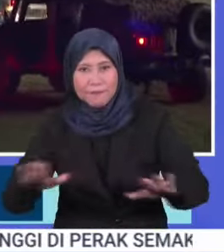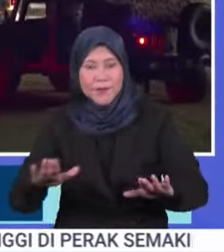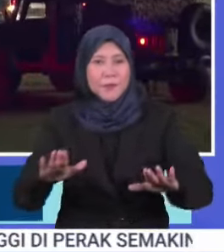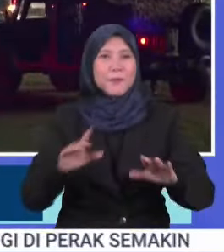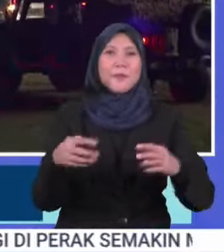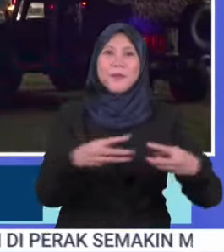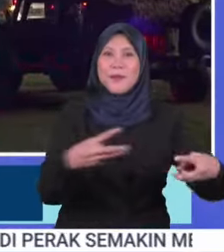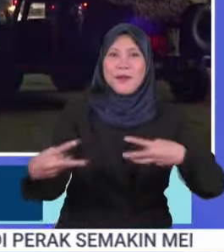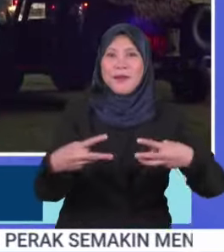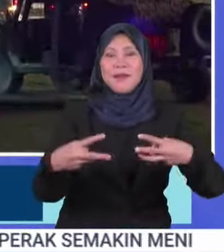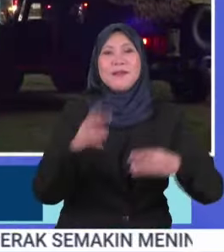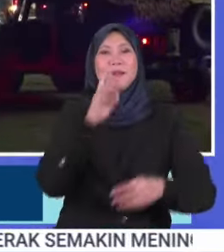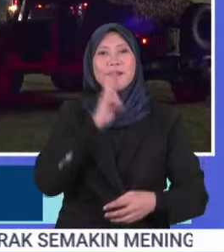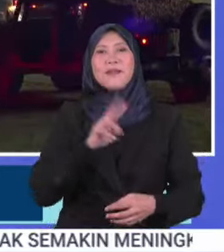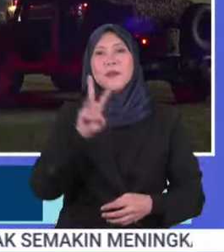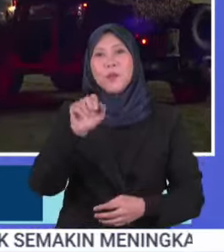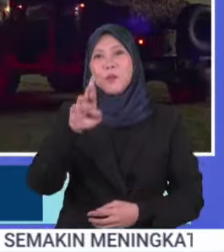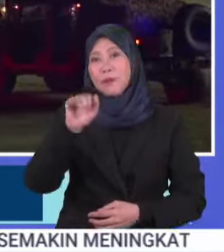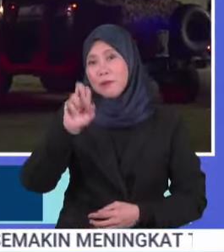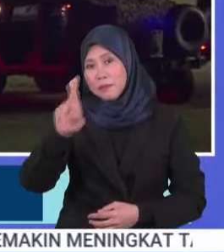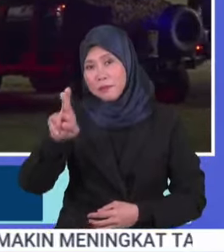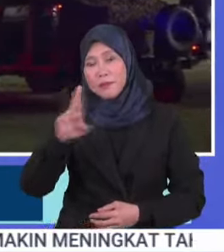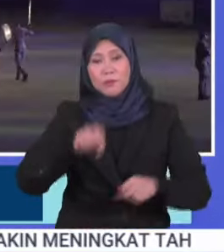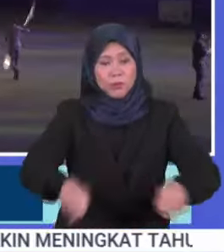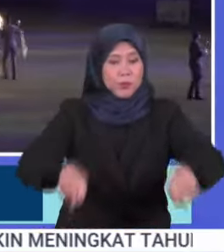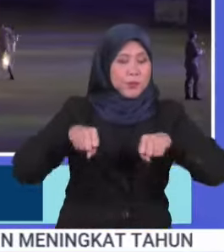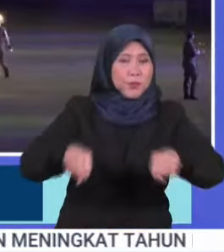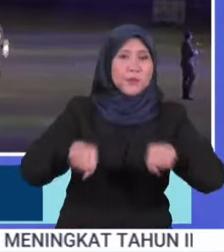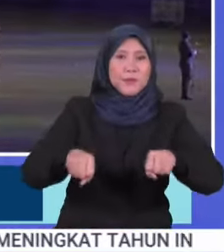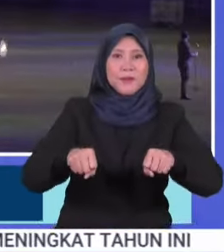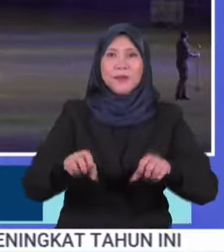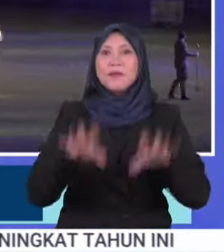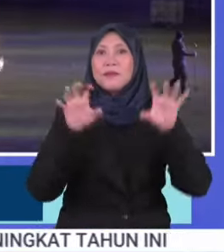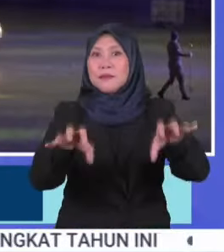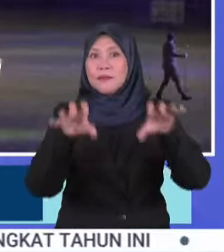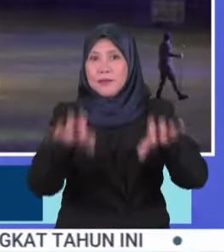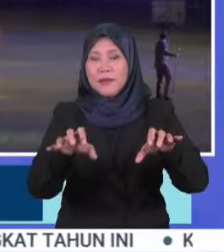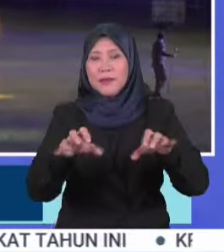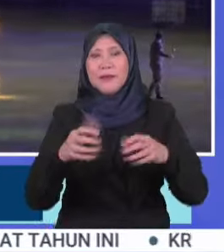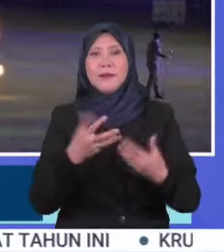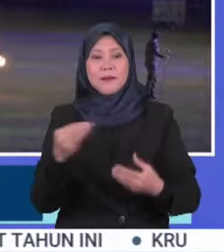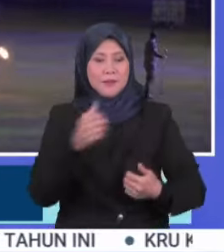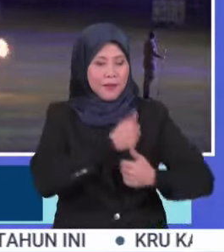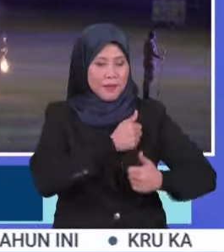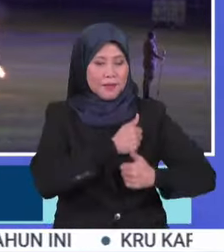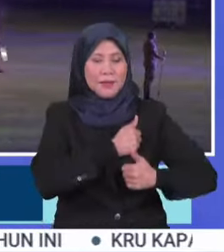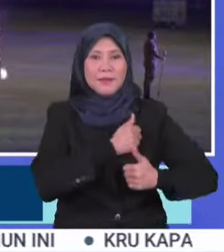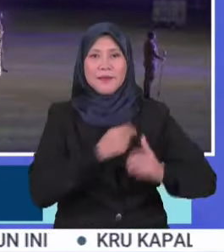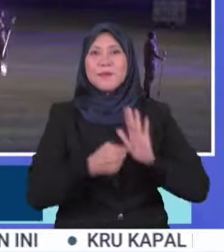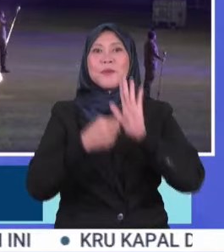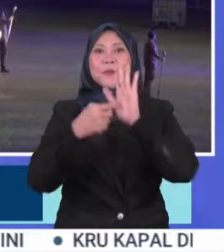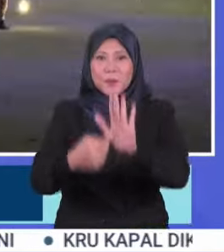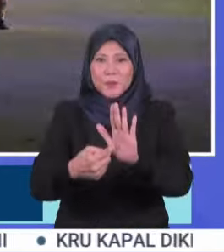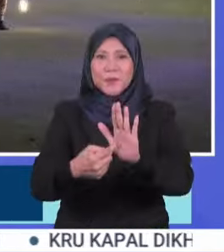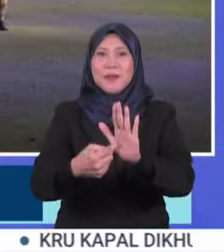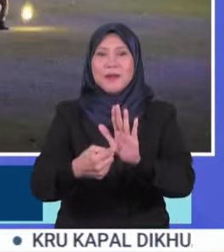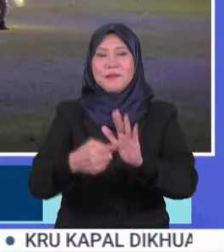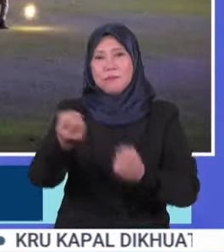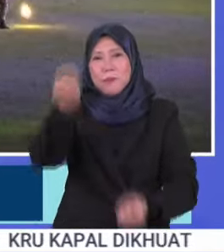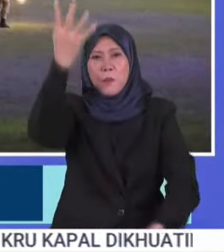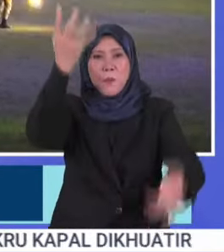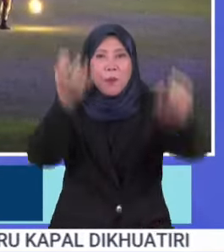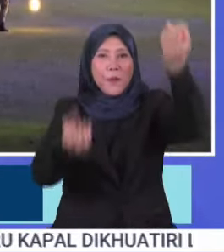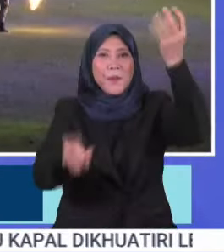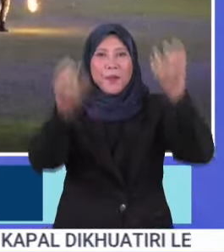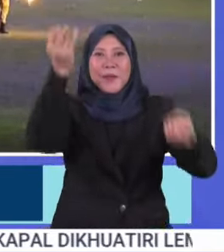gabungan, Army Red Warrior, kodek siadat, anjing perang, badan kesenian tentera darat dan juga pertunjukan bunga